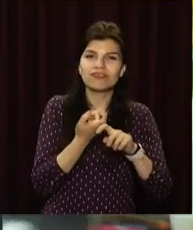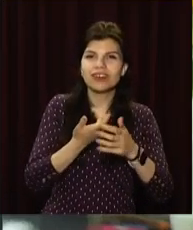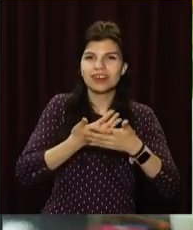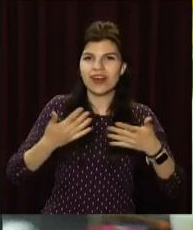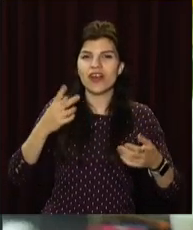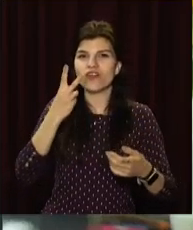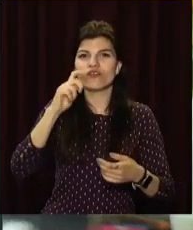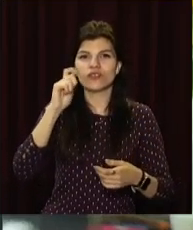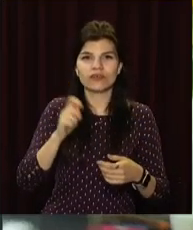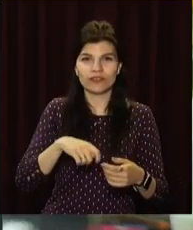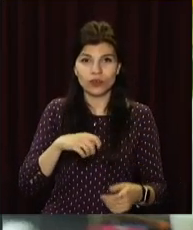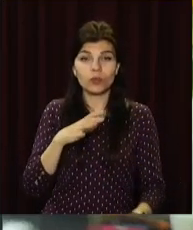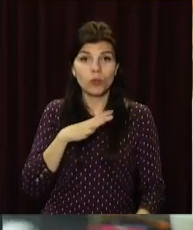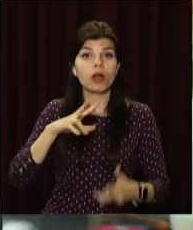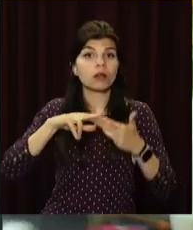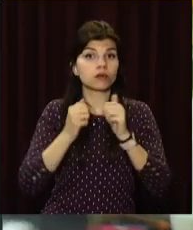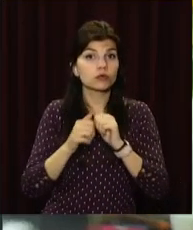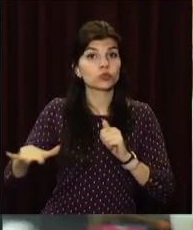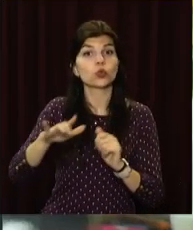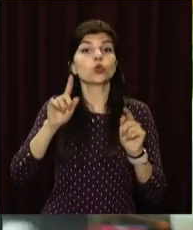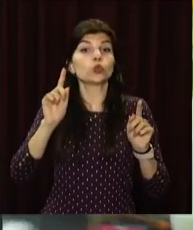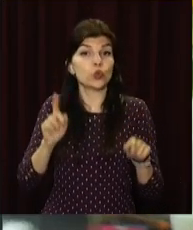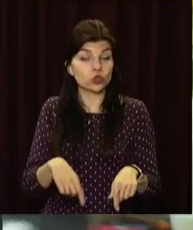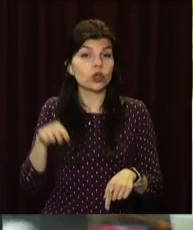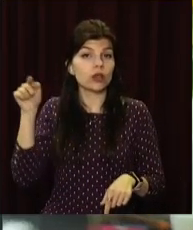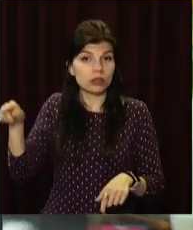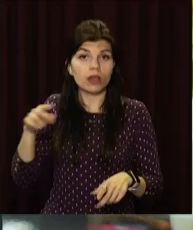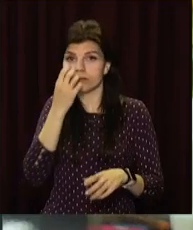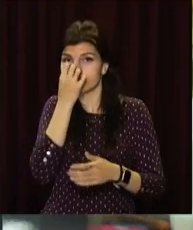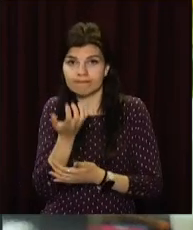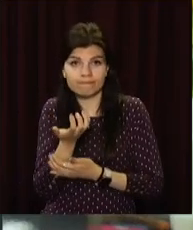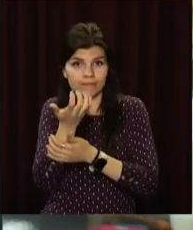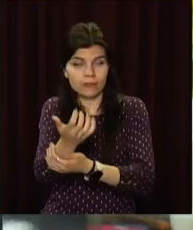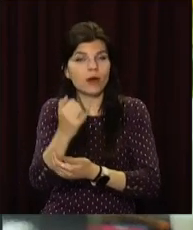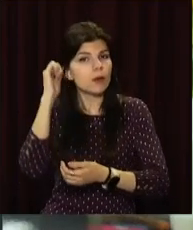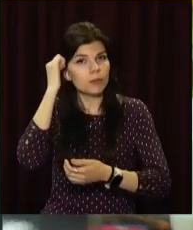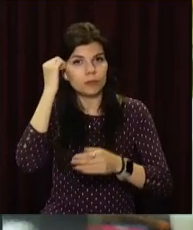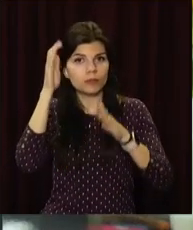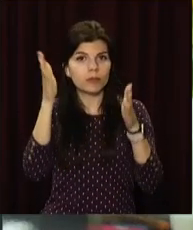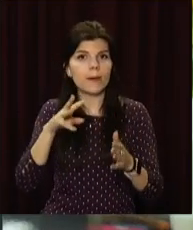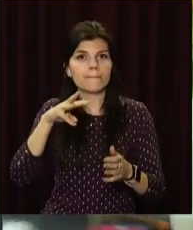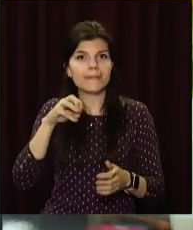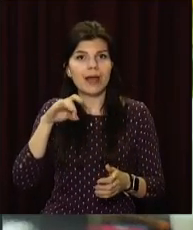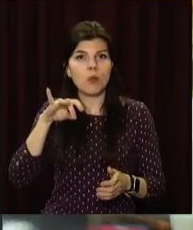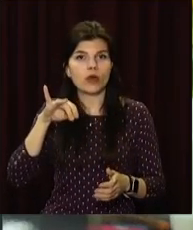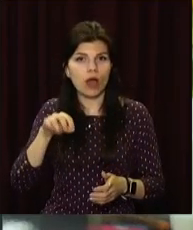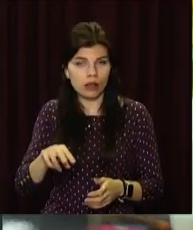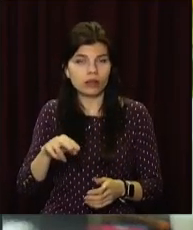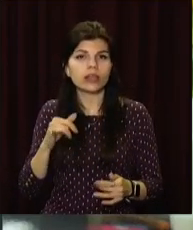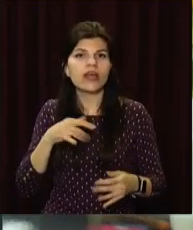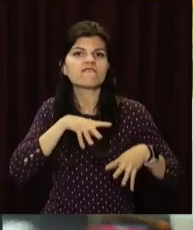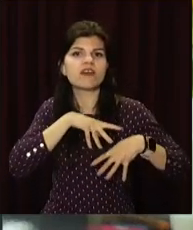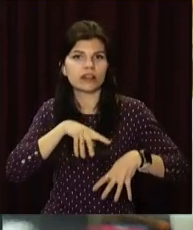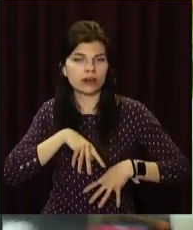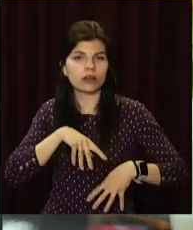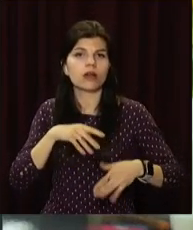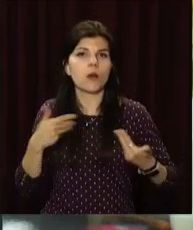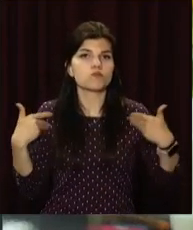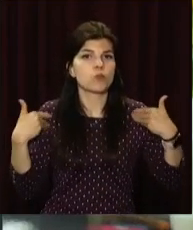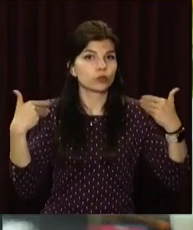війні пройшли і в Кам'янському. У місті традиційно поклали квіти до меморіалів загиблим воїнам та привітали ветеранів бойових